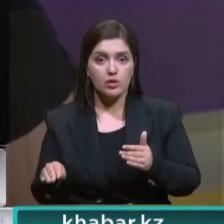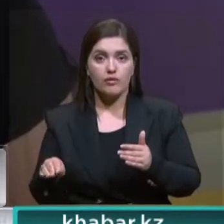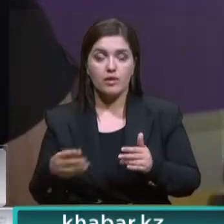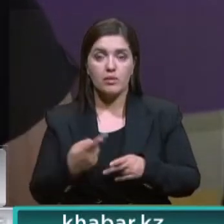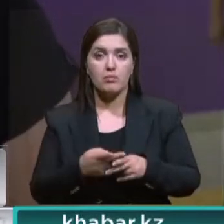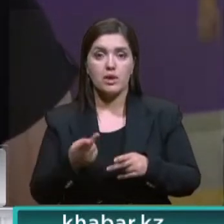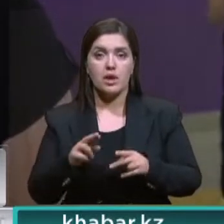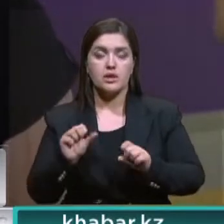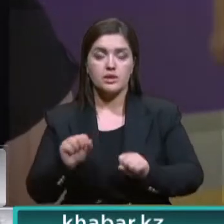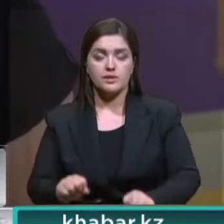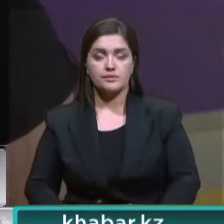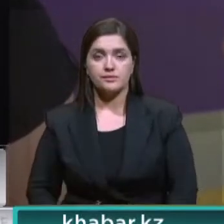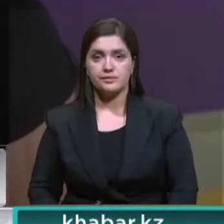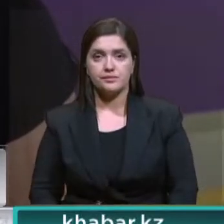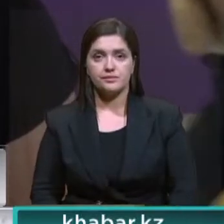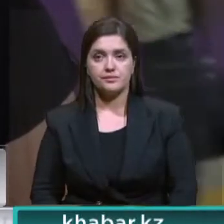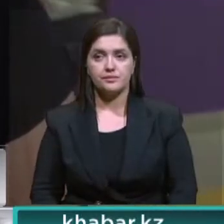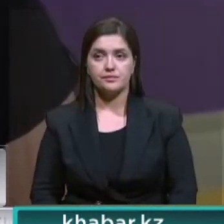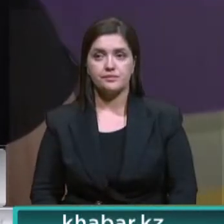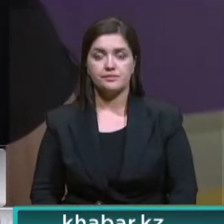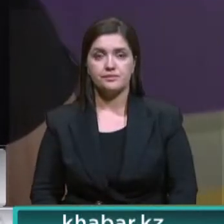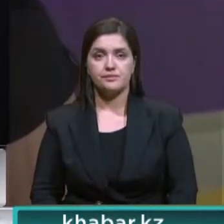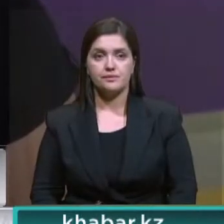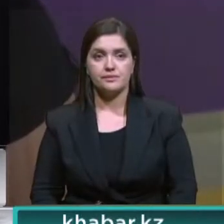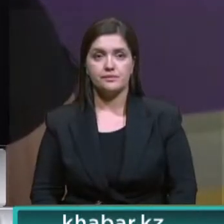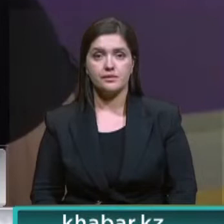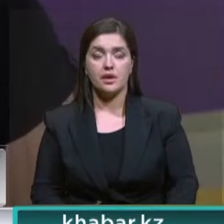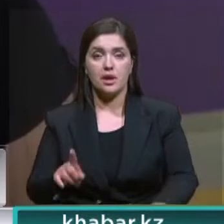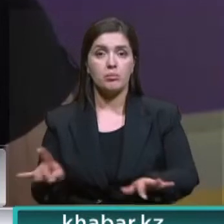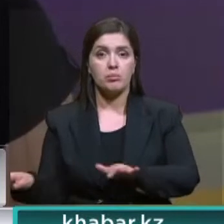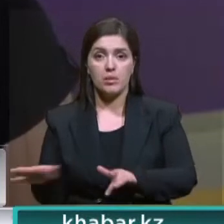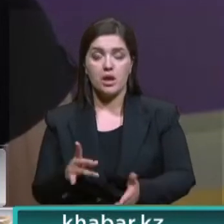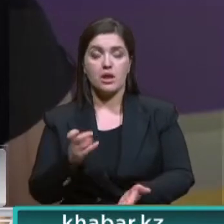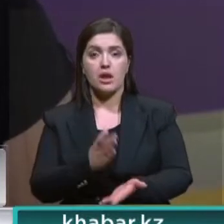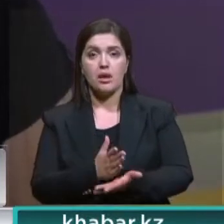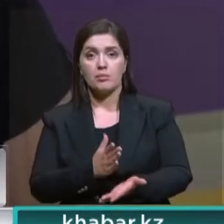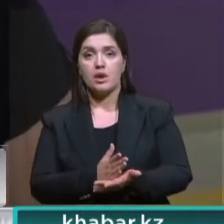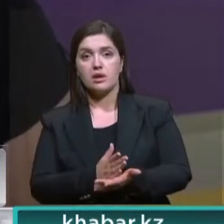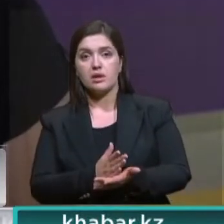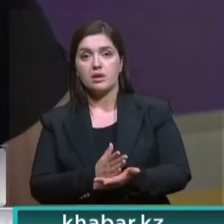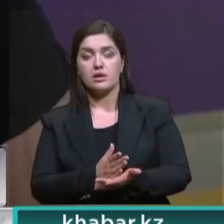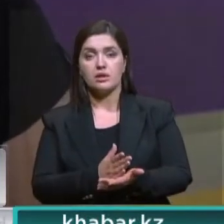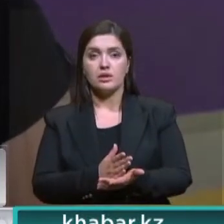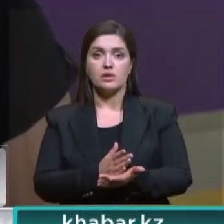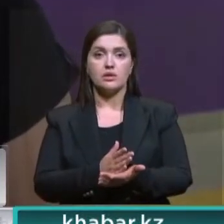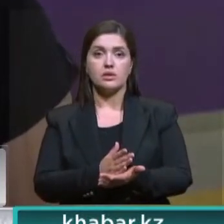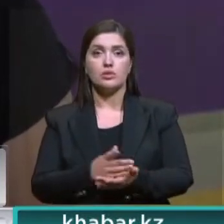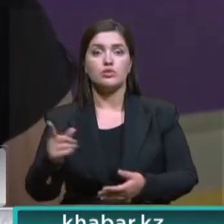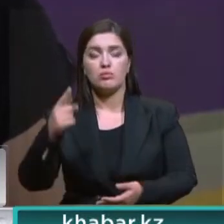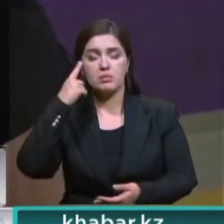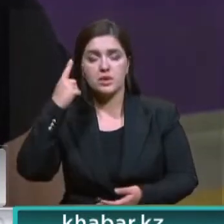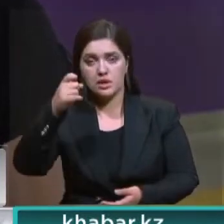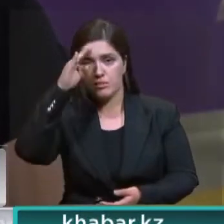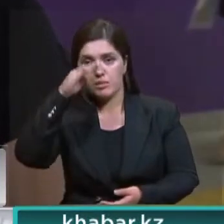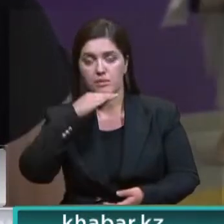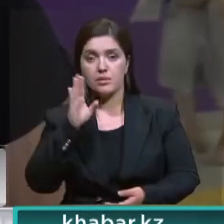средства защиты. Вот, то есть данное мероприятие направлено на то, чтобы прежде всего призвать родителей